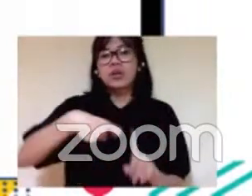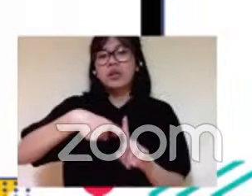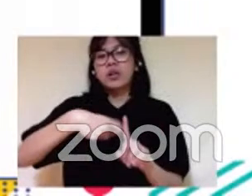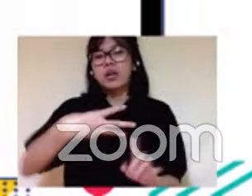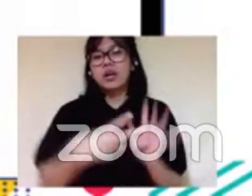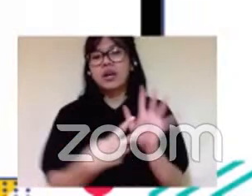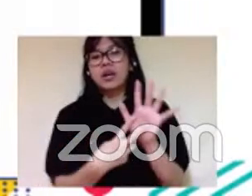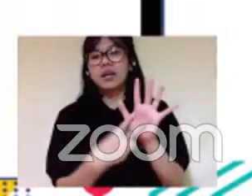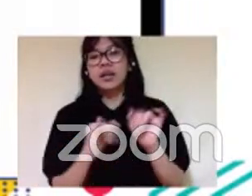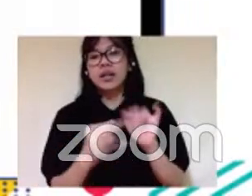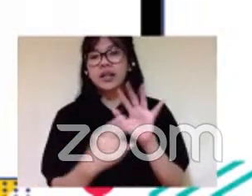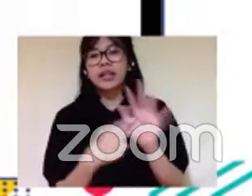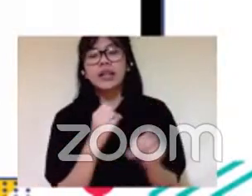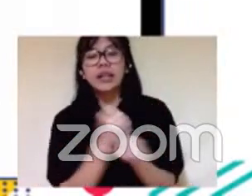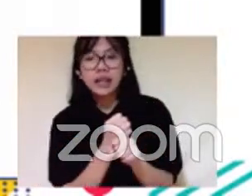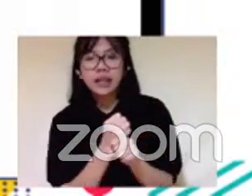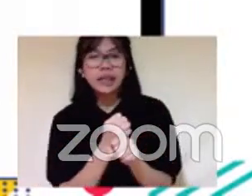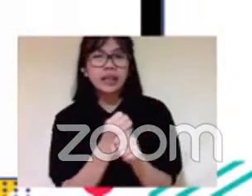kemudian